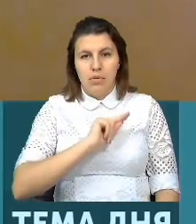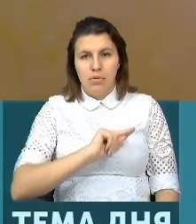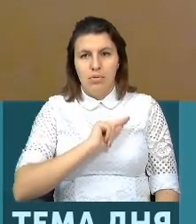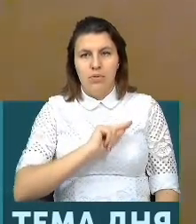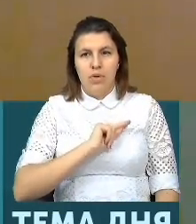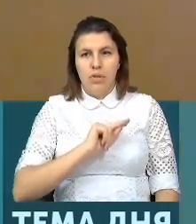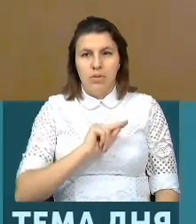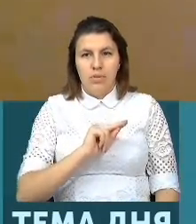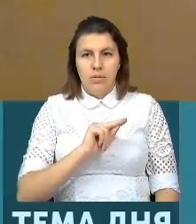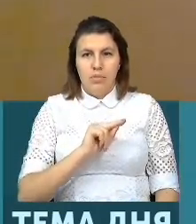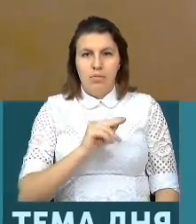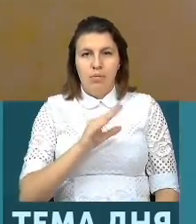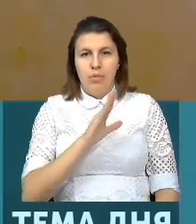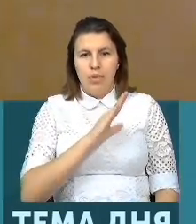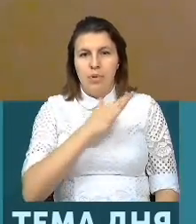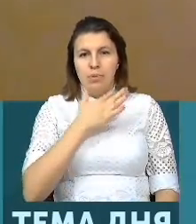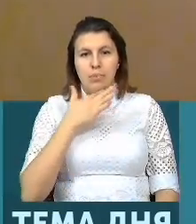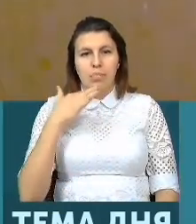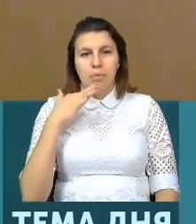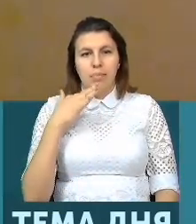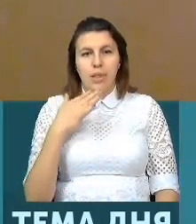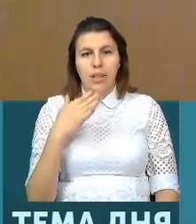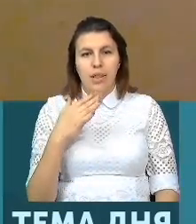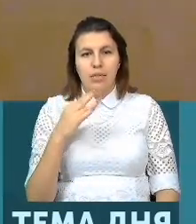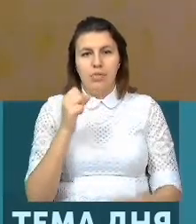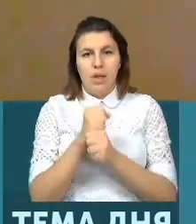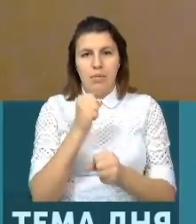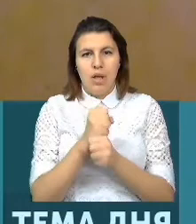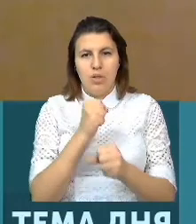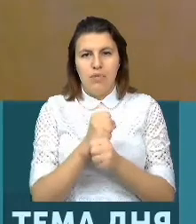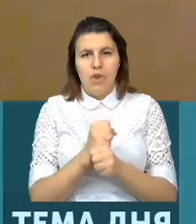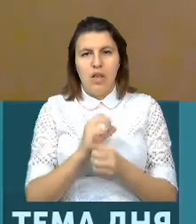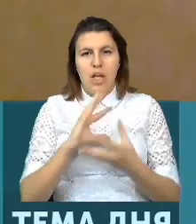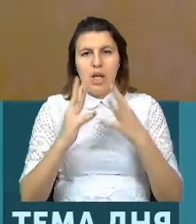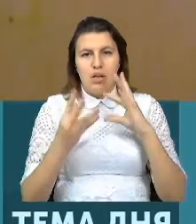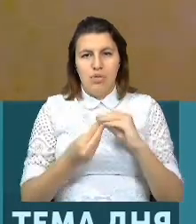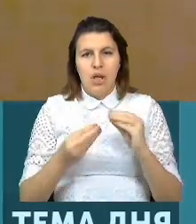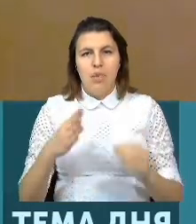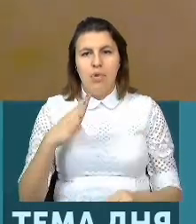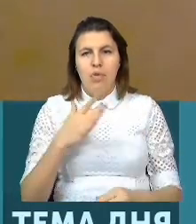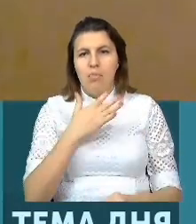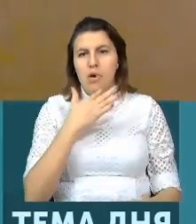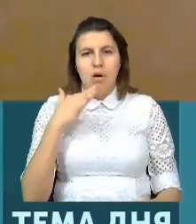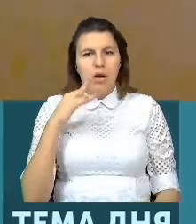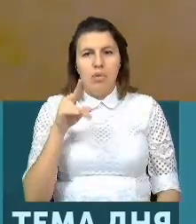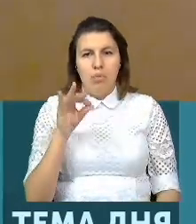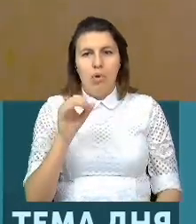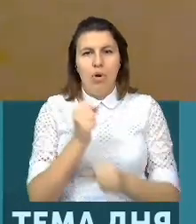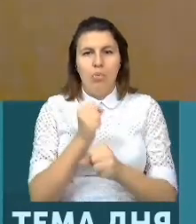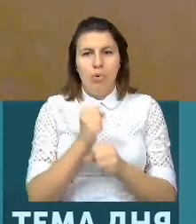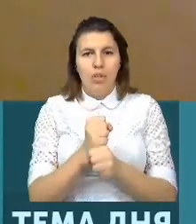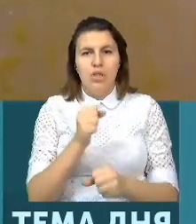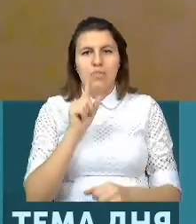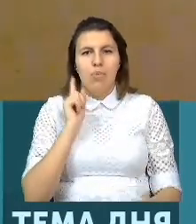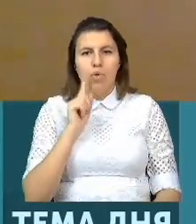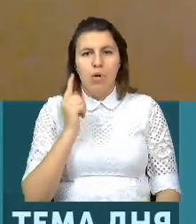було багато напрацювань. Так, результатів багато було по роботі з молоддю. І ми звернулись до